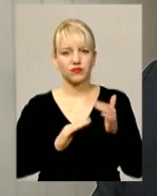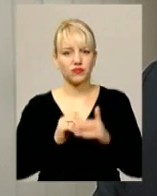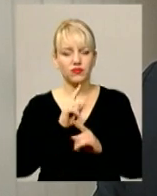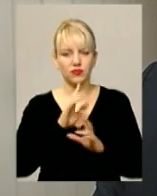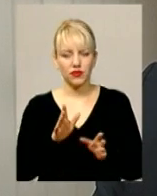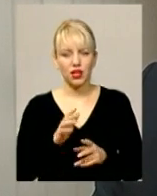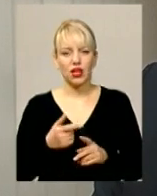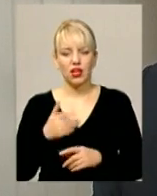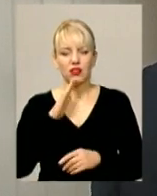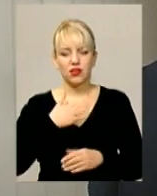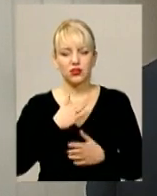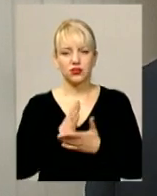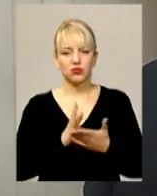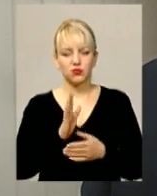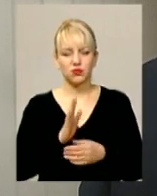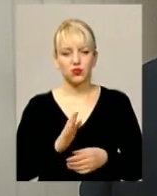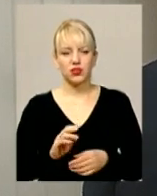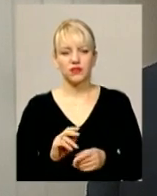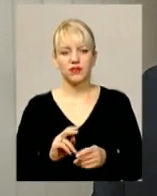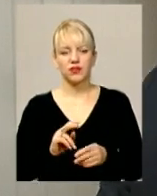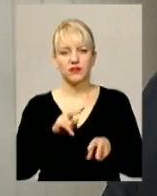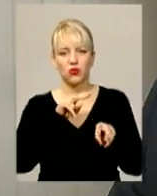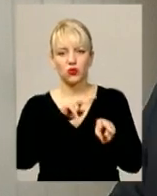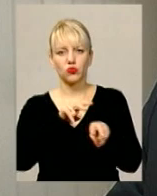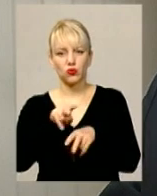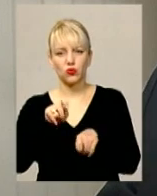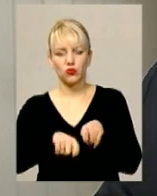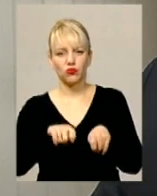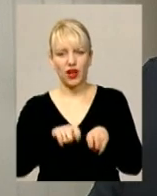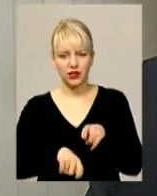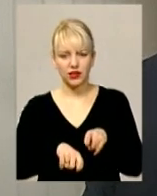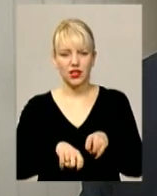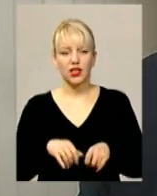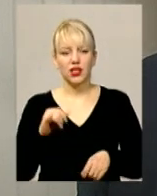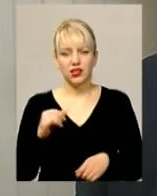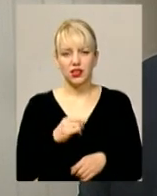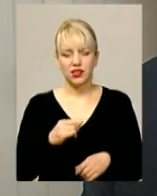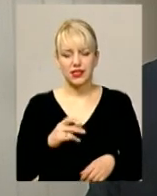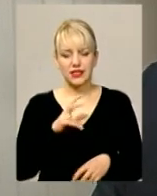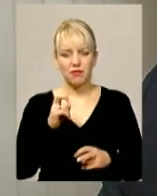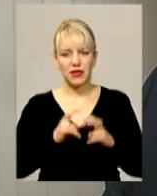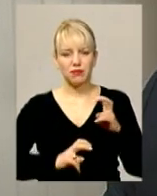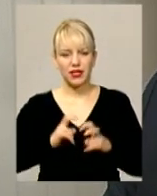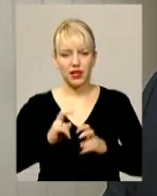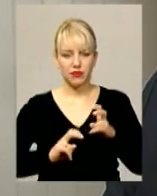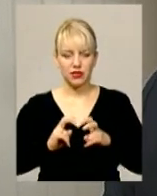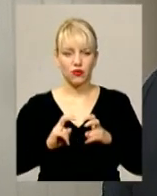встановлювати контроль за ним, за підприємством,